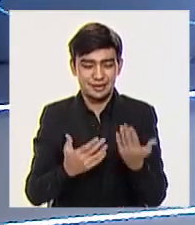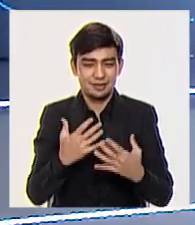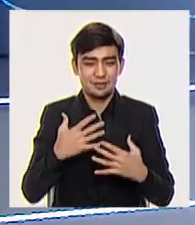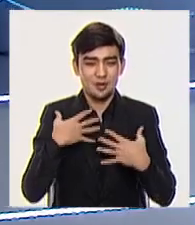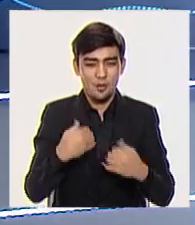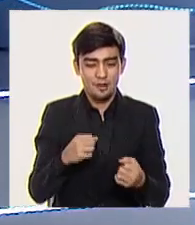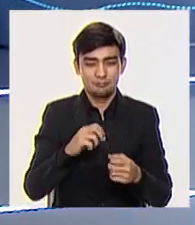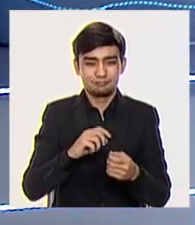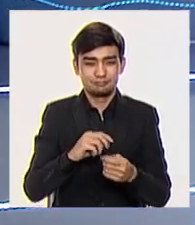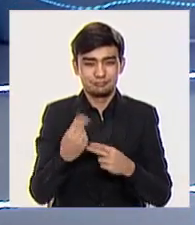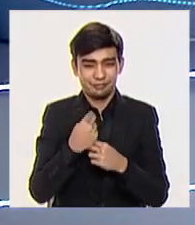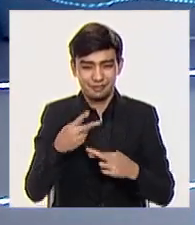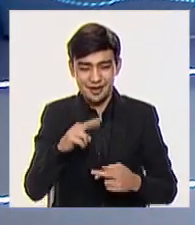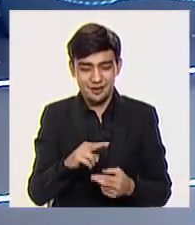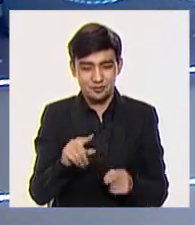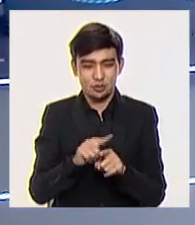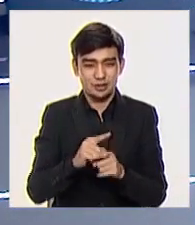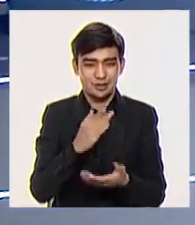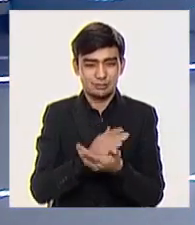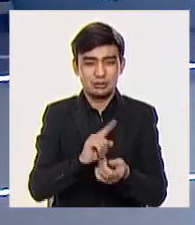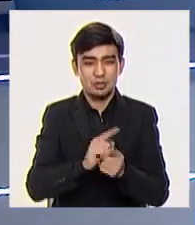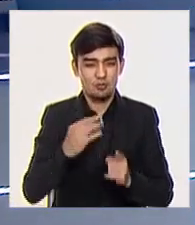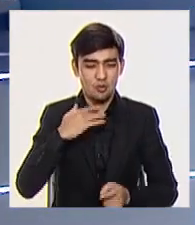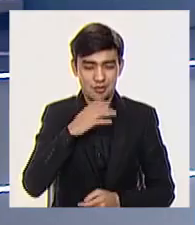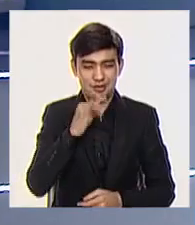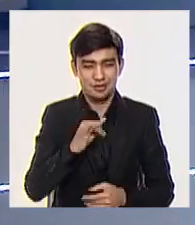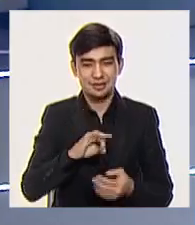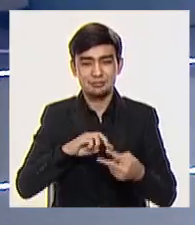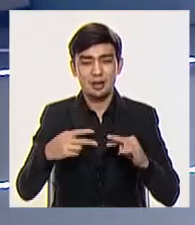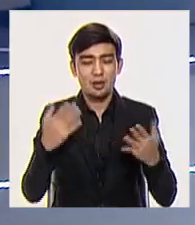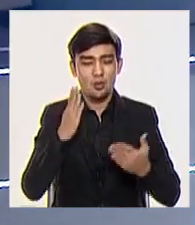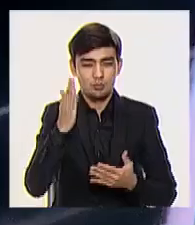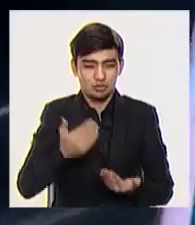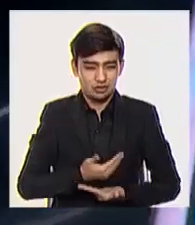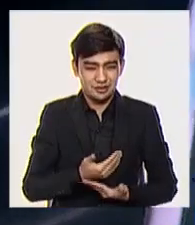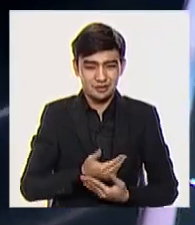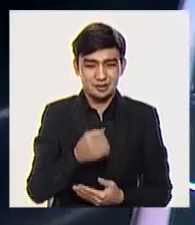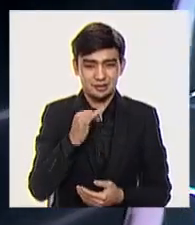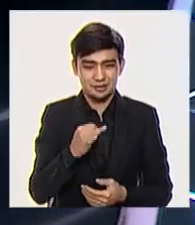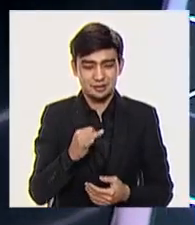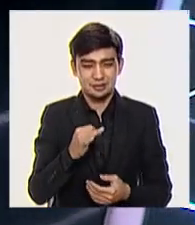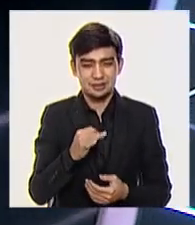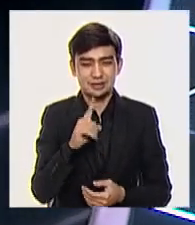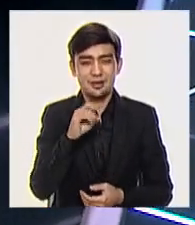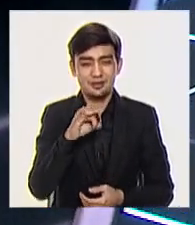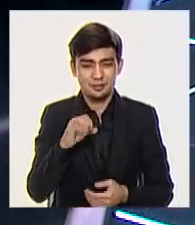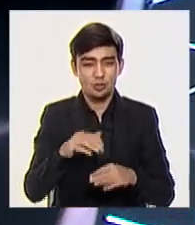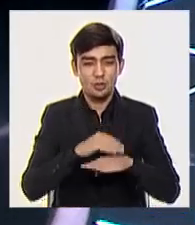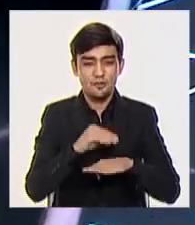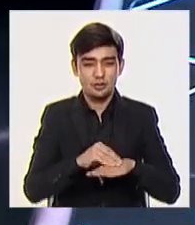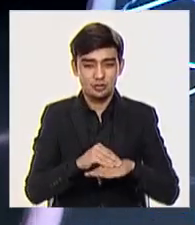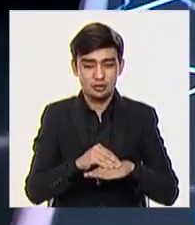здоровье. Моя коллега Зарина Беремкул знает, насколько сильно изменится наша жизнь. Итак, Зарина, добрый